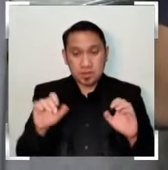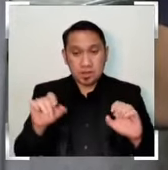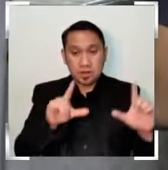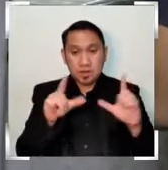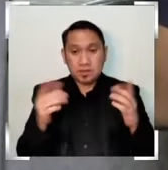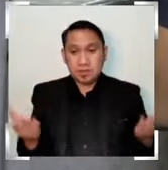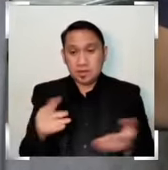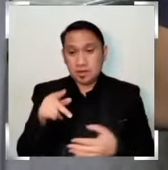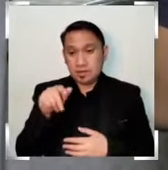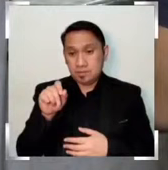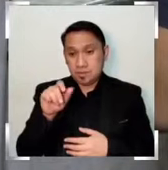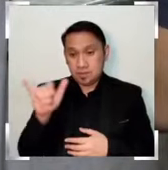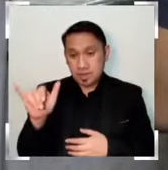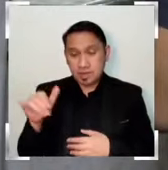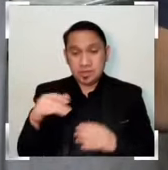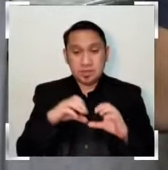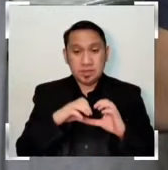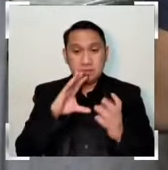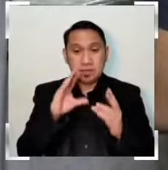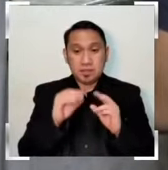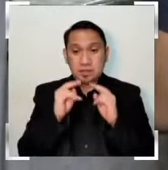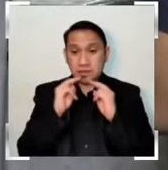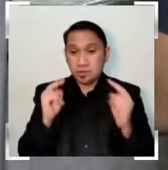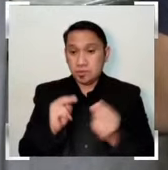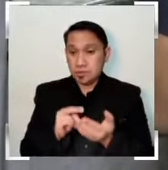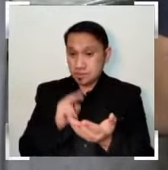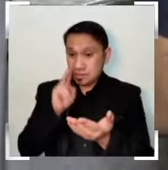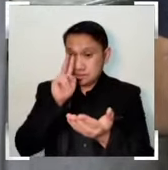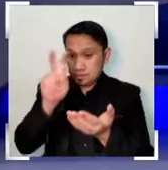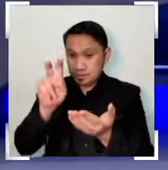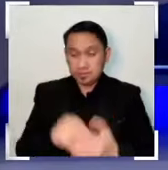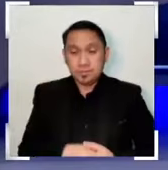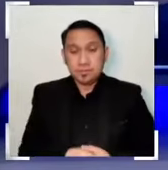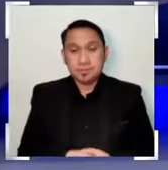GMA Integrated News, ako si Bam Alegre, ang inyong saksi.